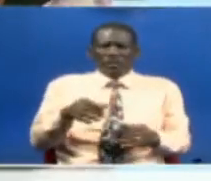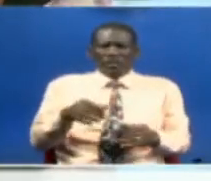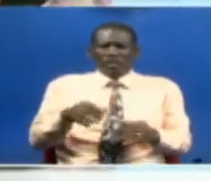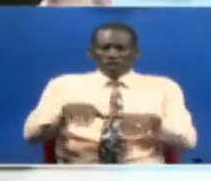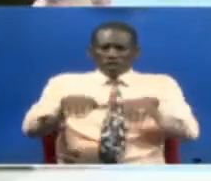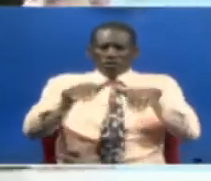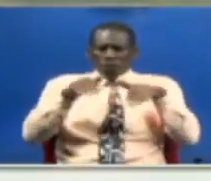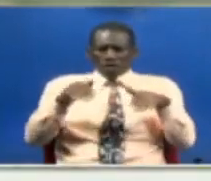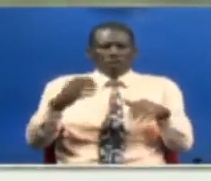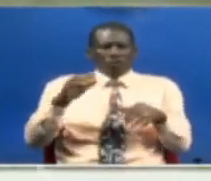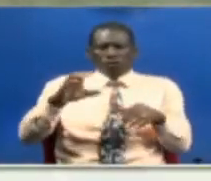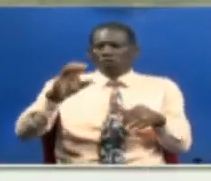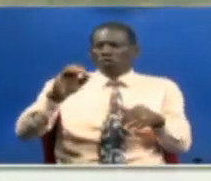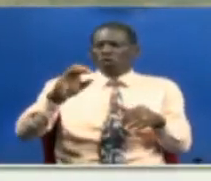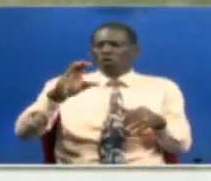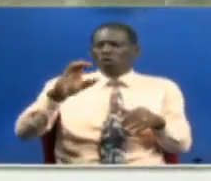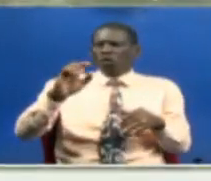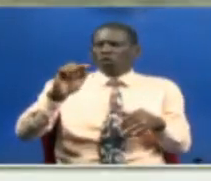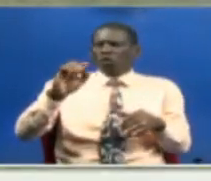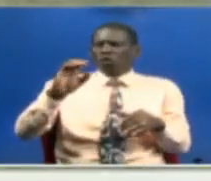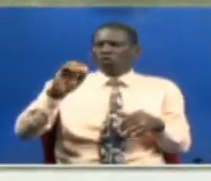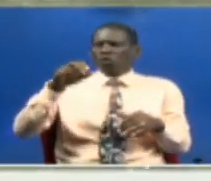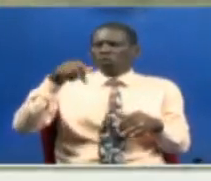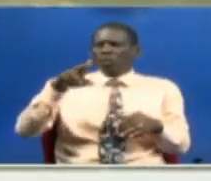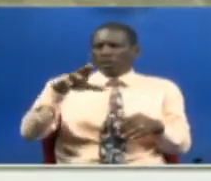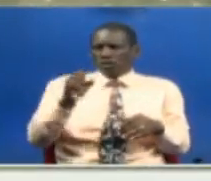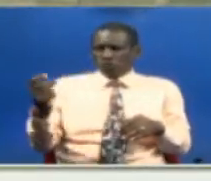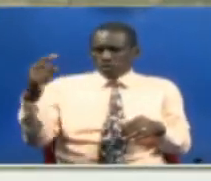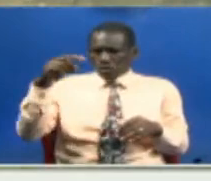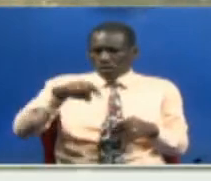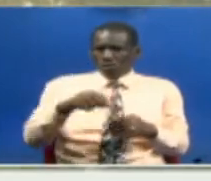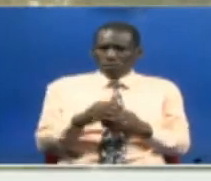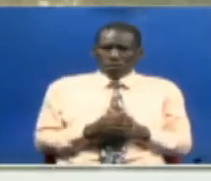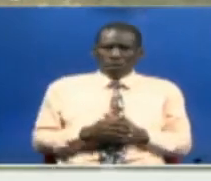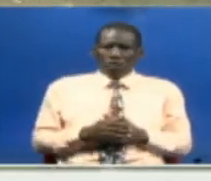for the falling tides to venture into the sea.